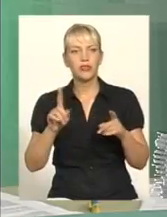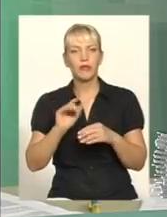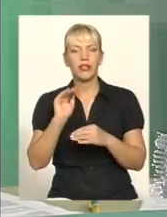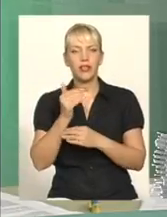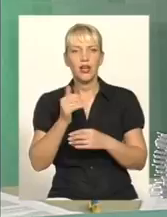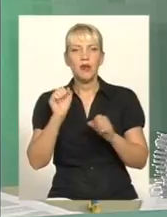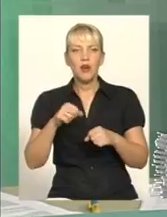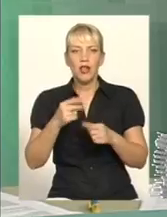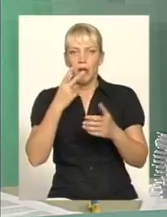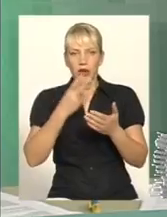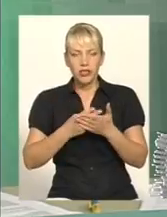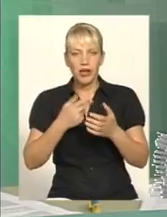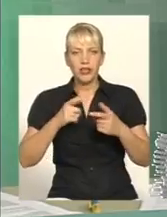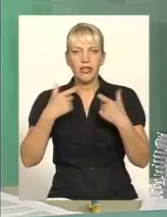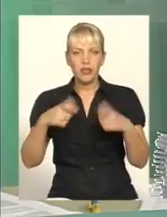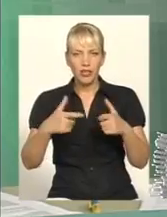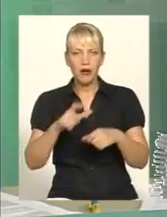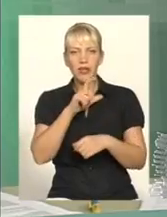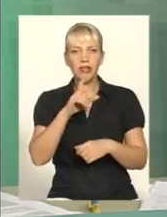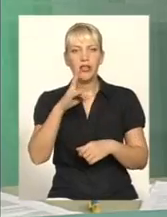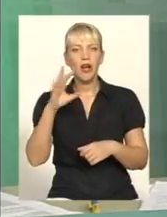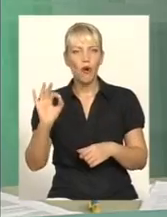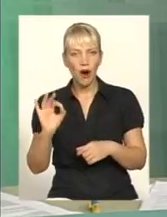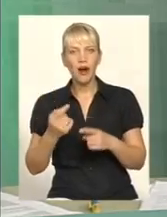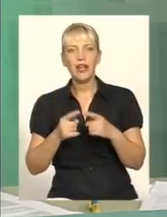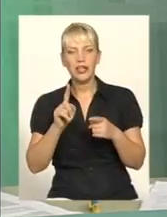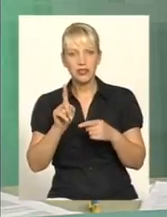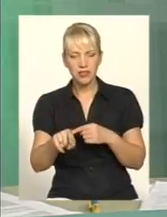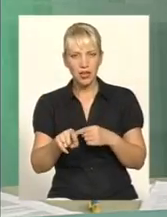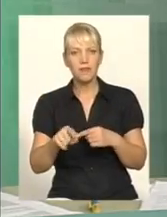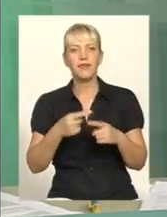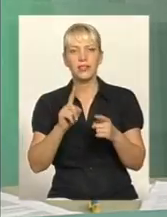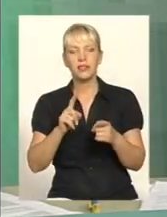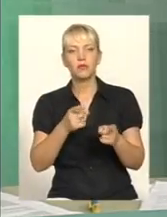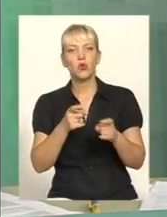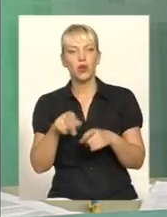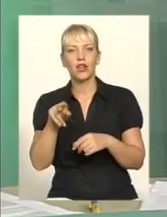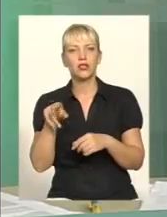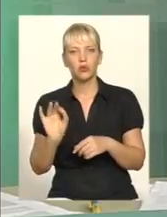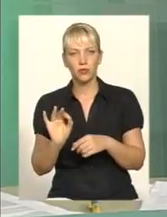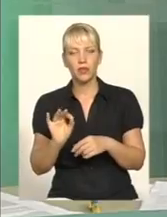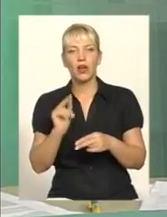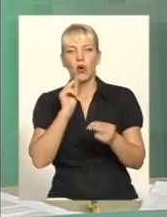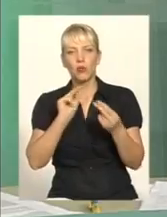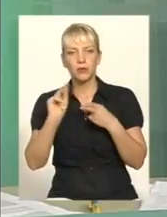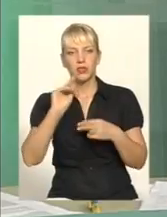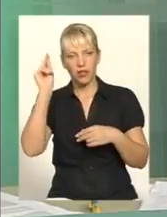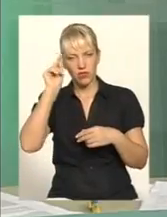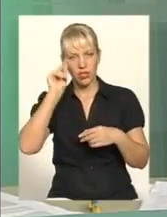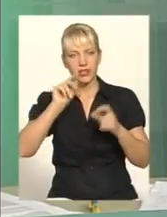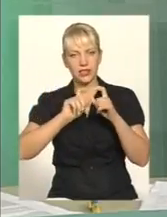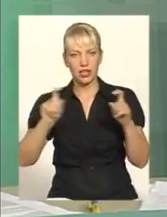своєму зовнішньому незалежному оцінюванні. І саме це спонукає до оптимізації навчальних